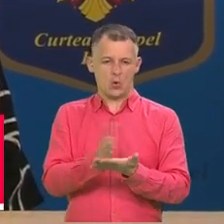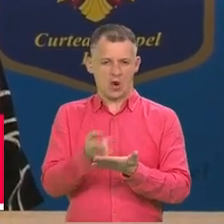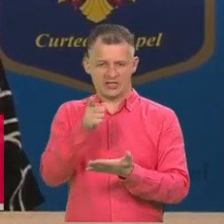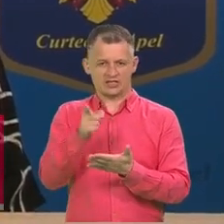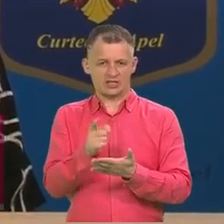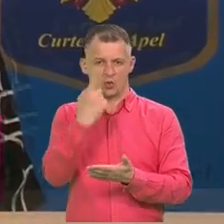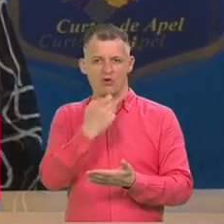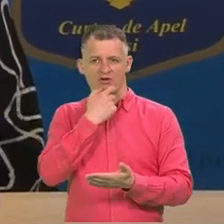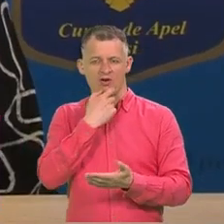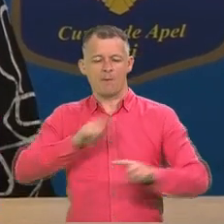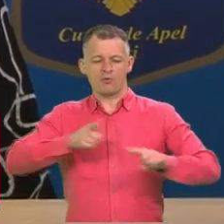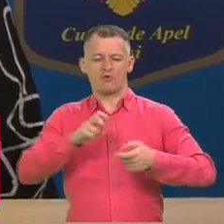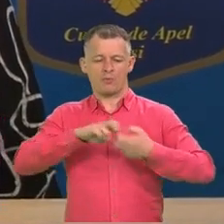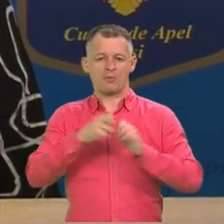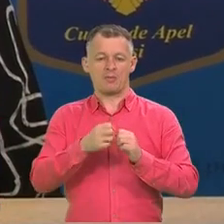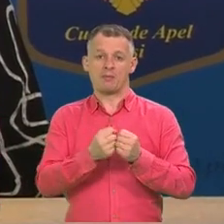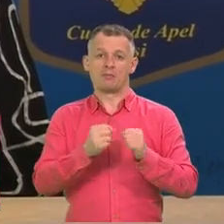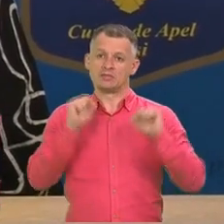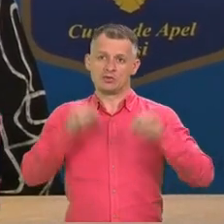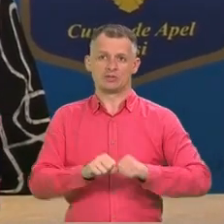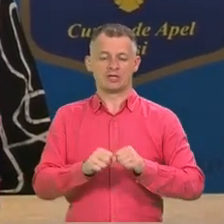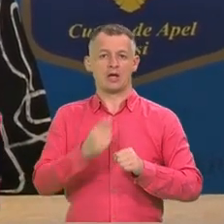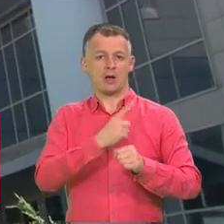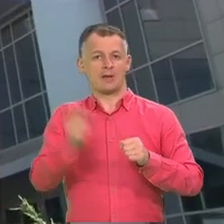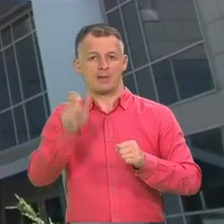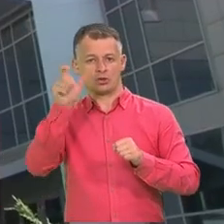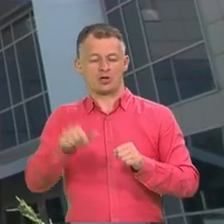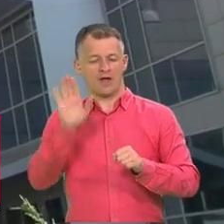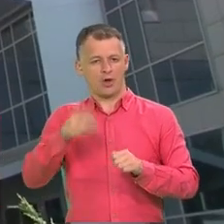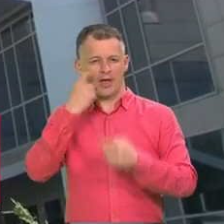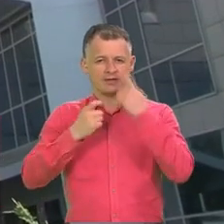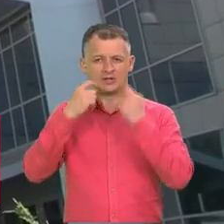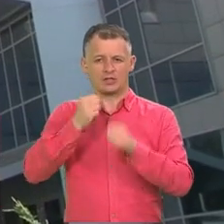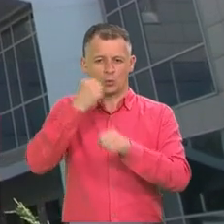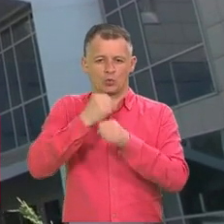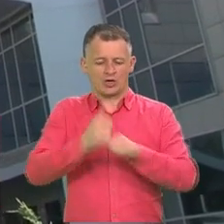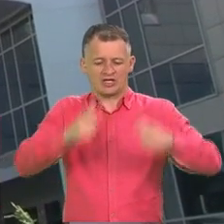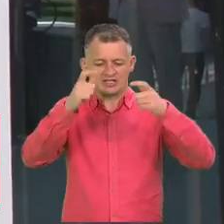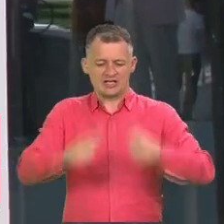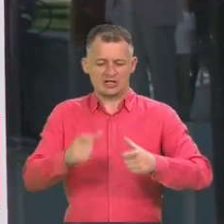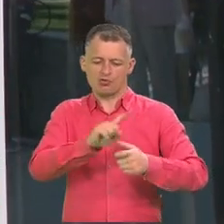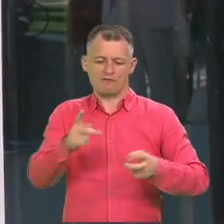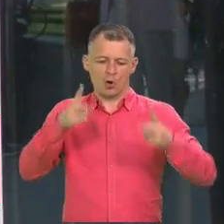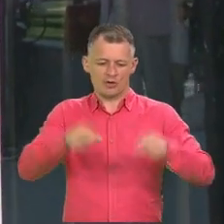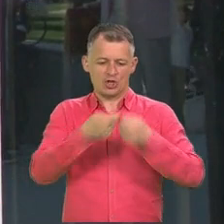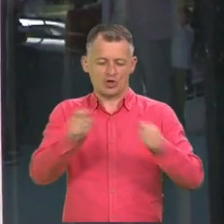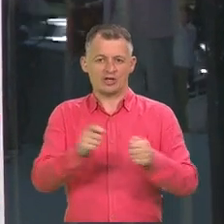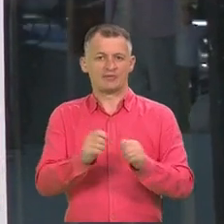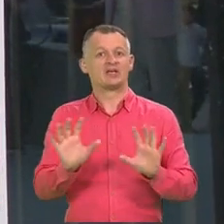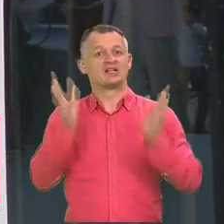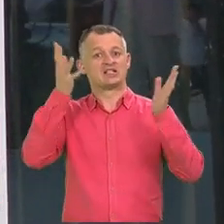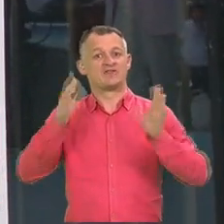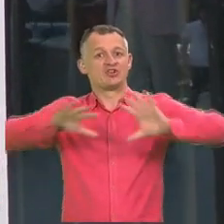pentru sistem. Au plecat oameni care aveau experiență. Munca în instanțe nu a fost oprită de tot. De altfel, greva generală